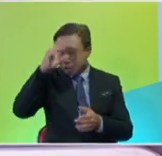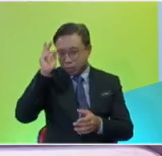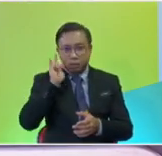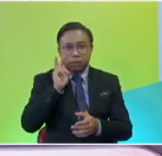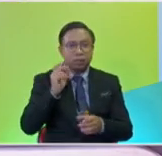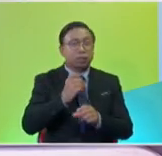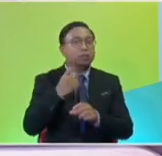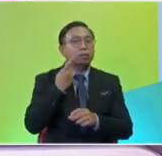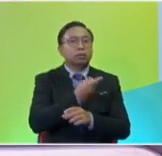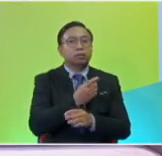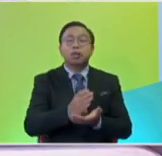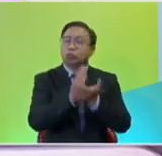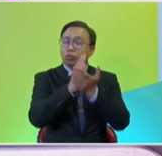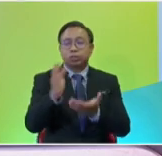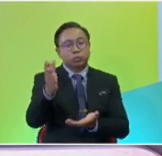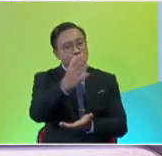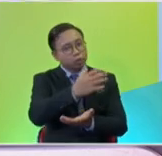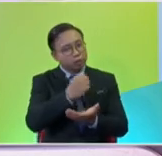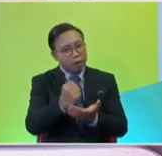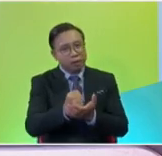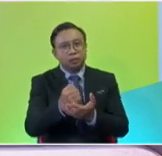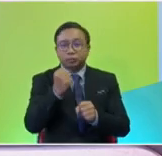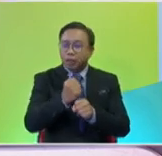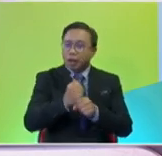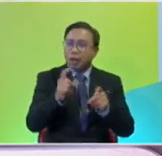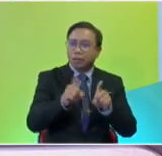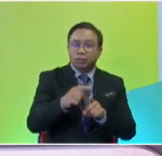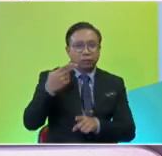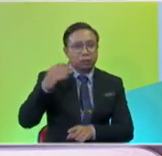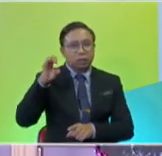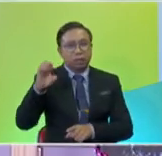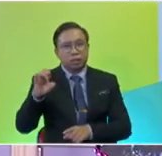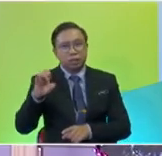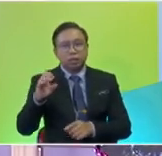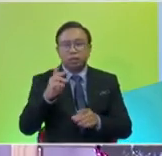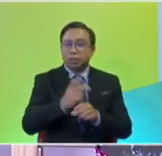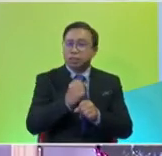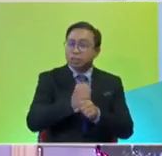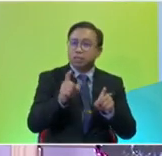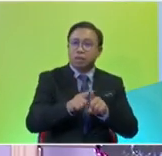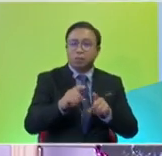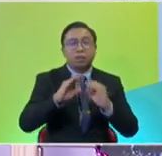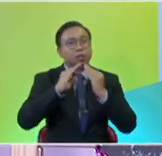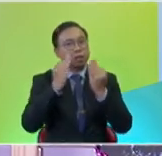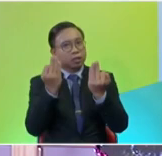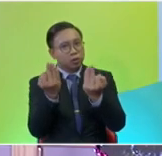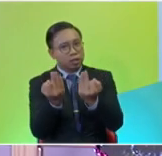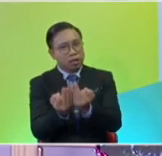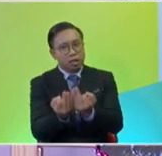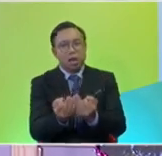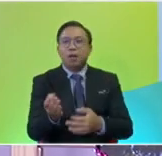kita bantu semua kerja sama Hei kerja sama